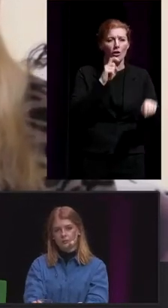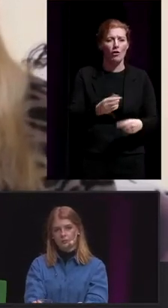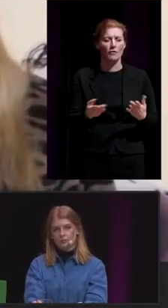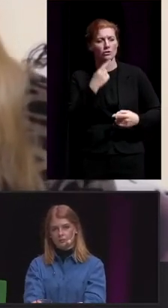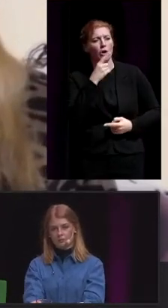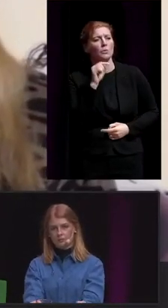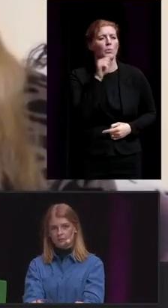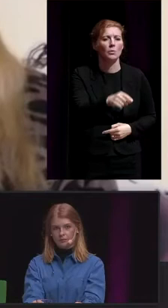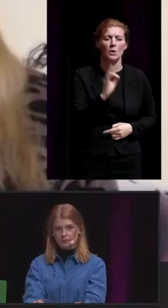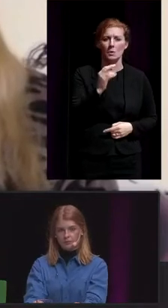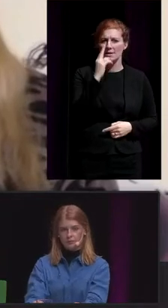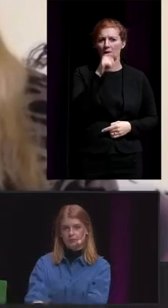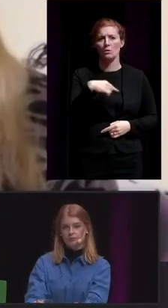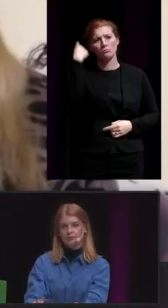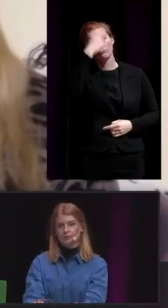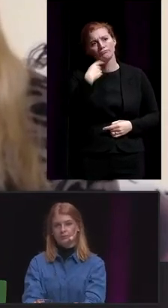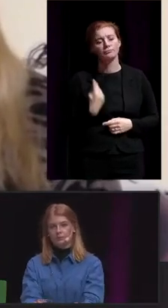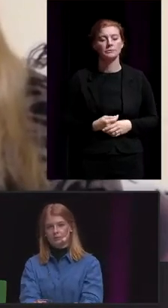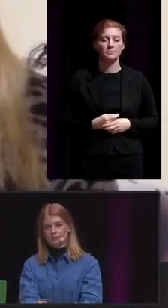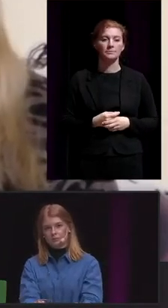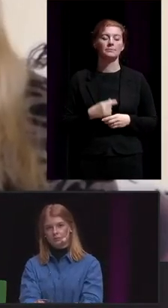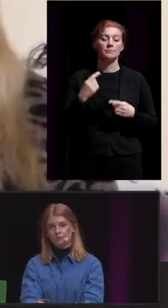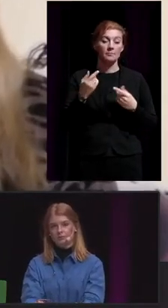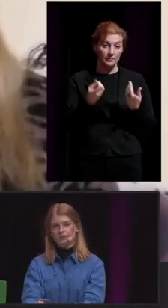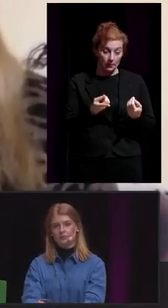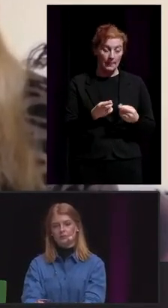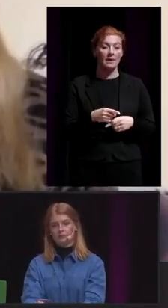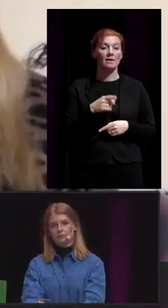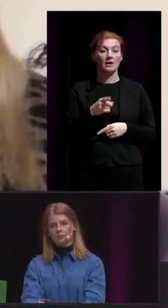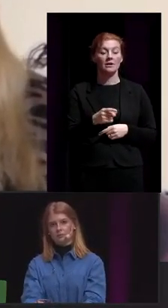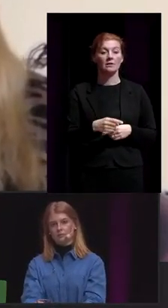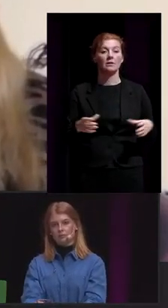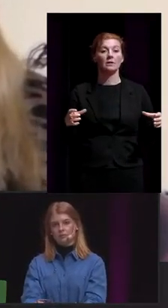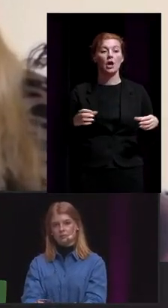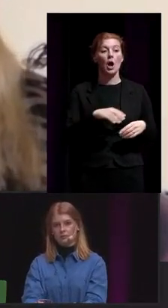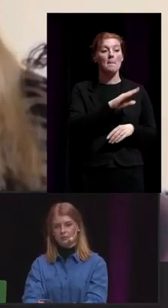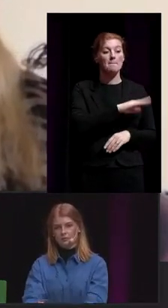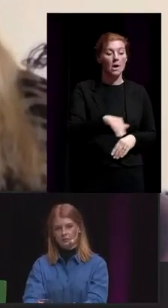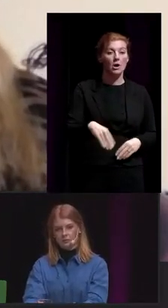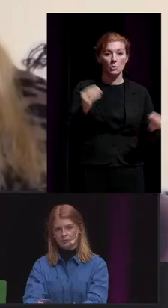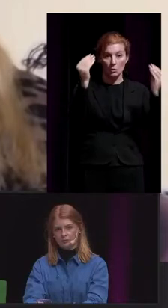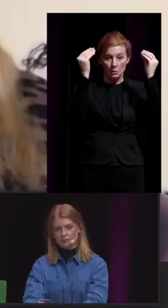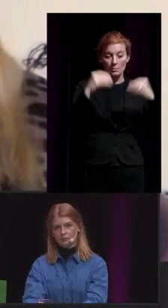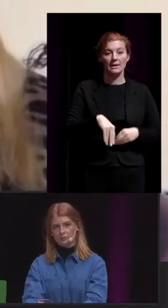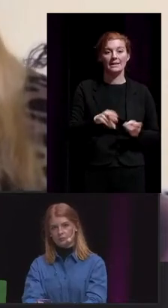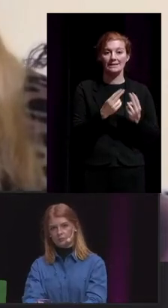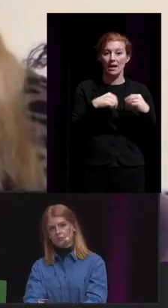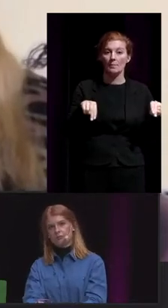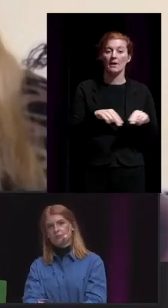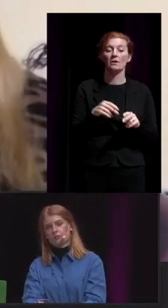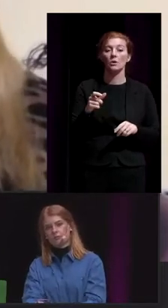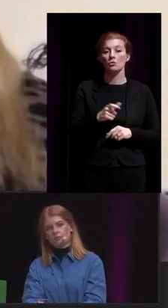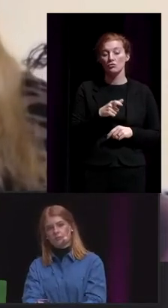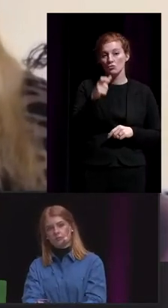ut. Detta har nu tillsammans tvärsektionellt barnutbildningsnämnden, socialförvaltningen